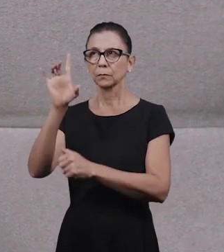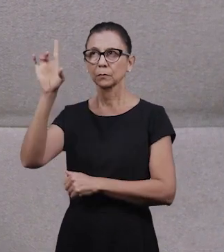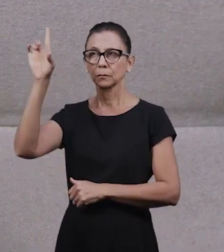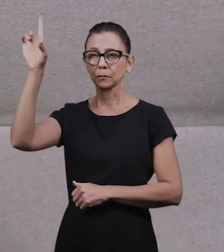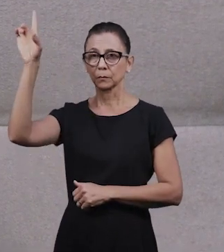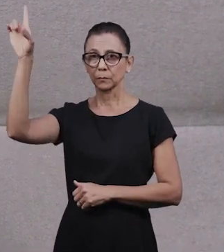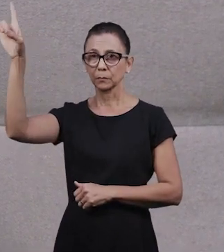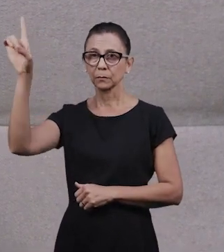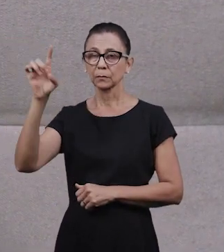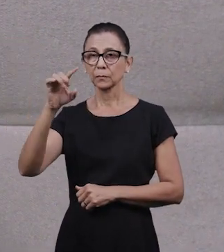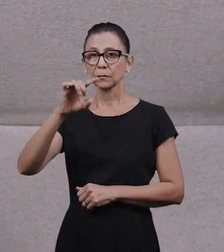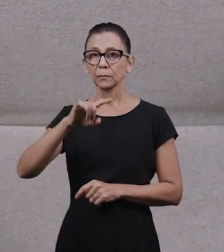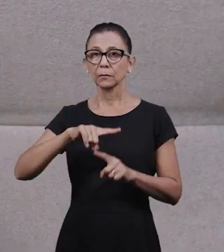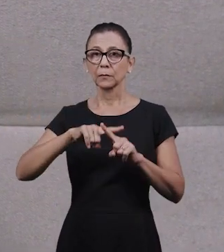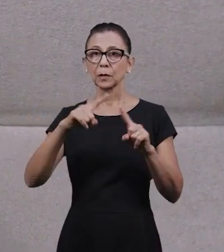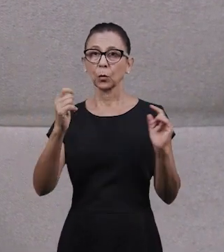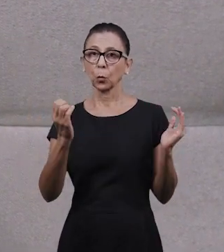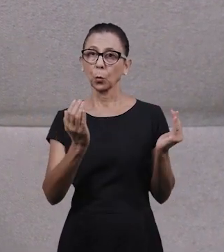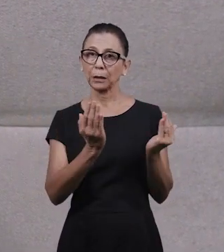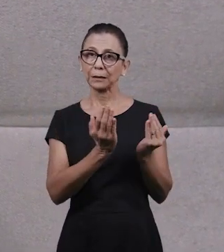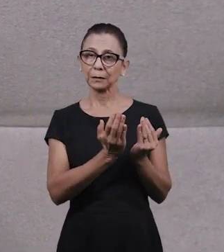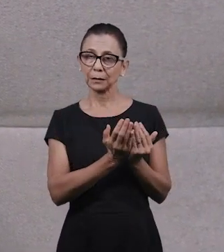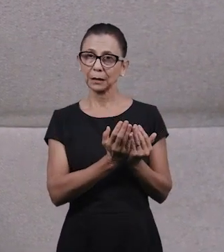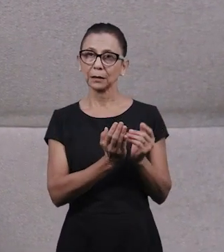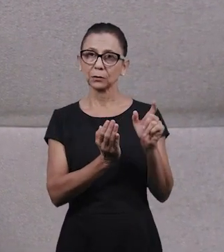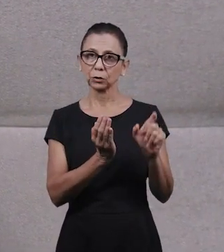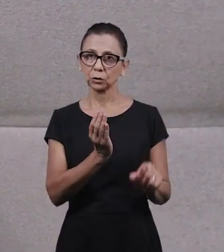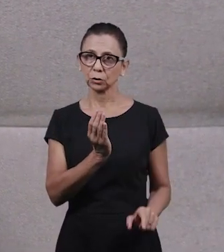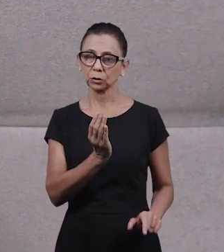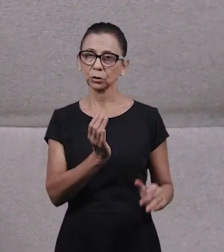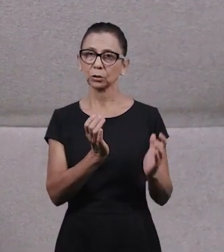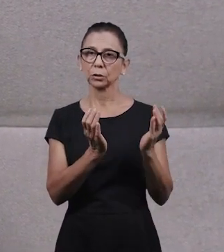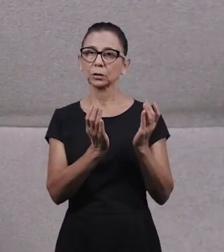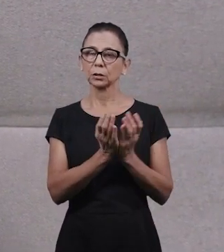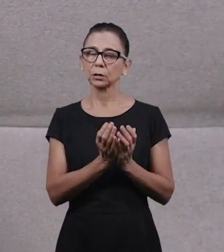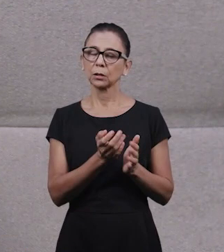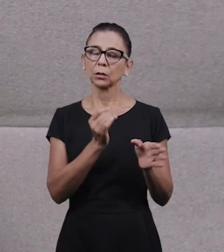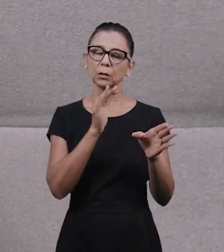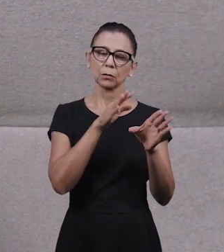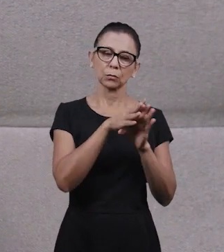chrétien qui est averti et orienté